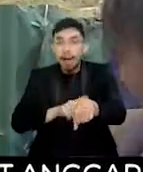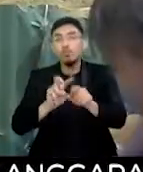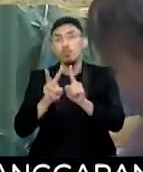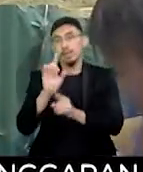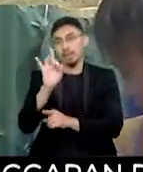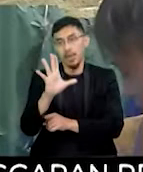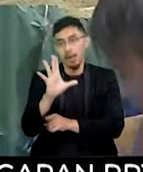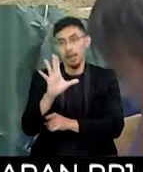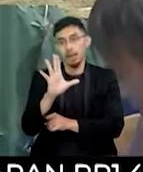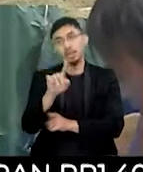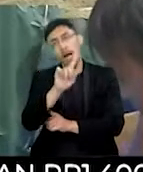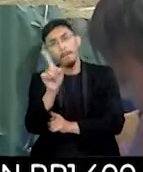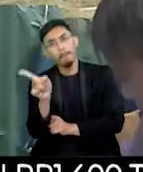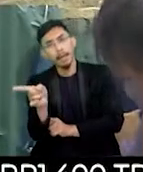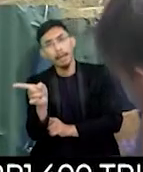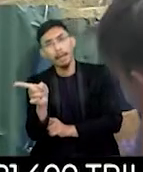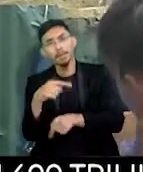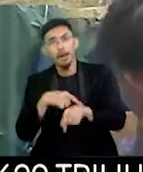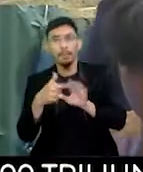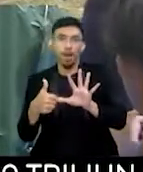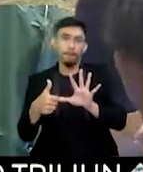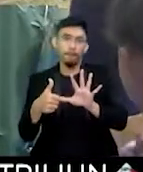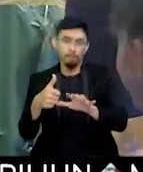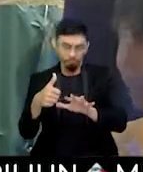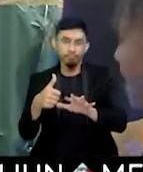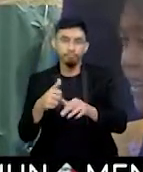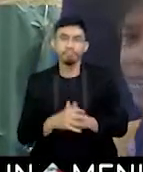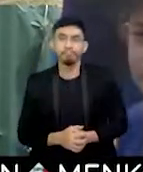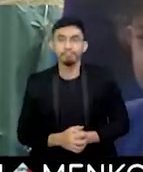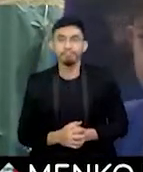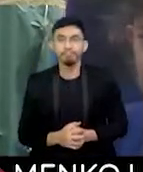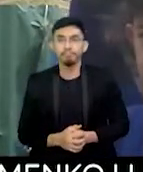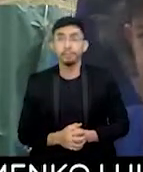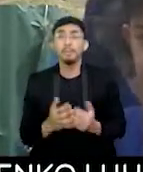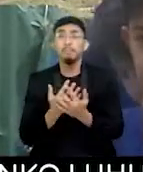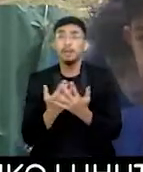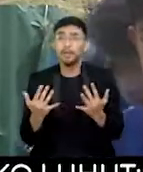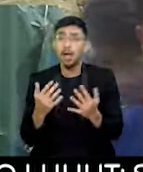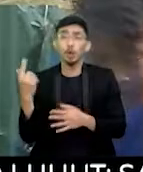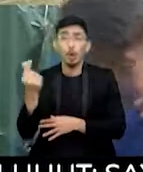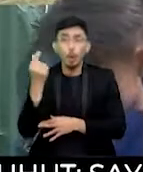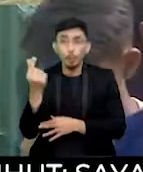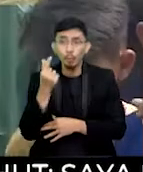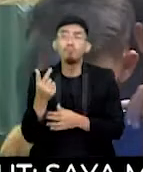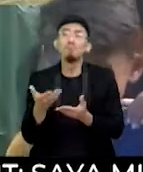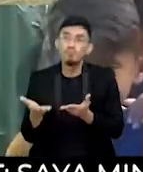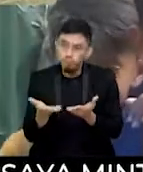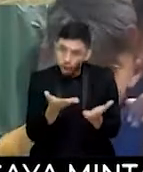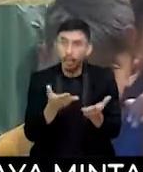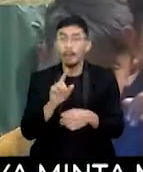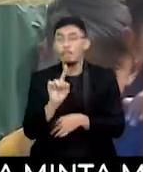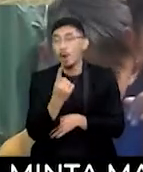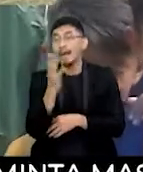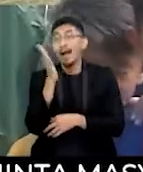pukul 17.45 waktu Indonesia Barat. Dan untuk ziarah yang dilakukan untuk masyarakat umum pada hari Selasa hingga dengan hari Jumat akan diperbolehkan dari